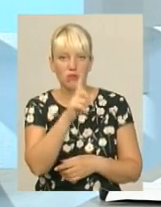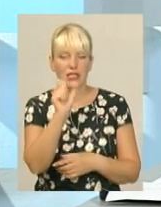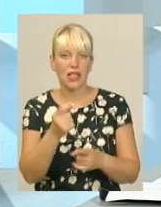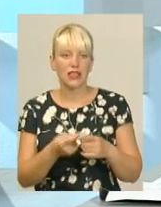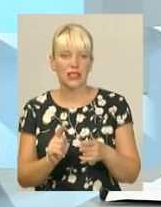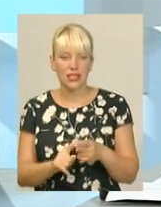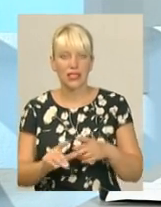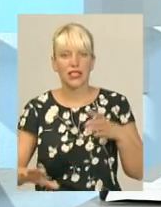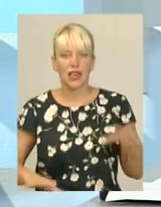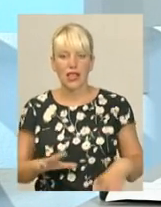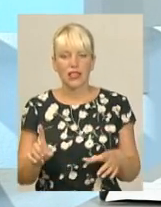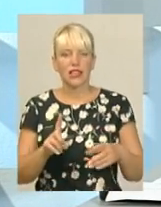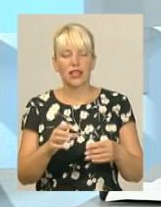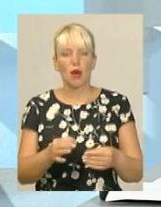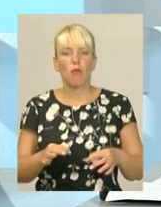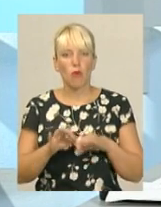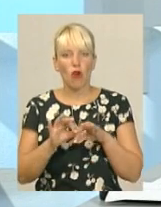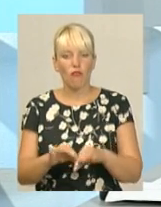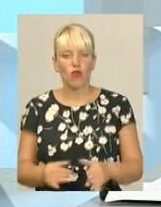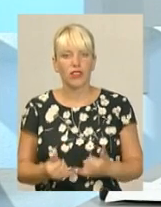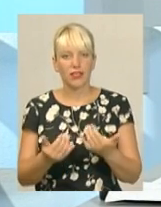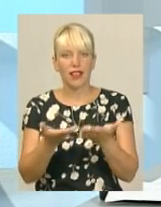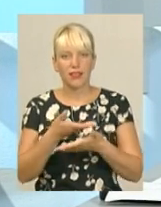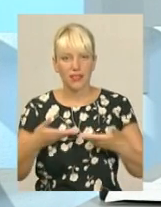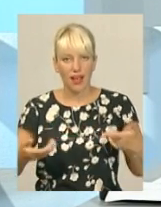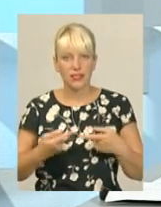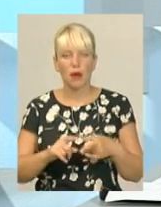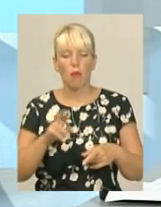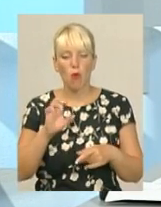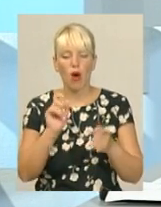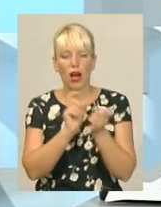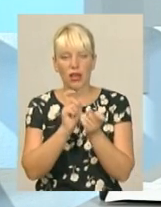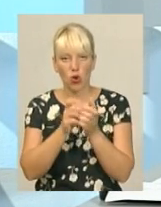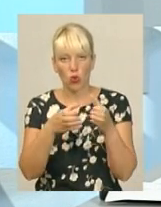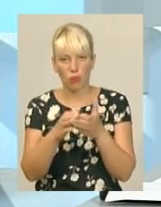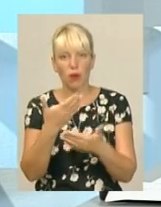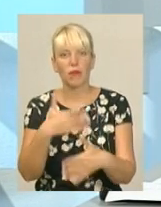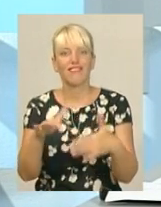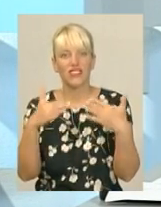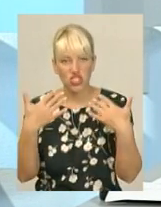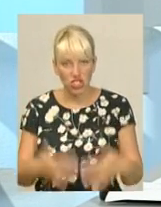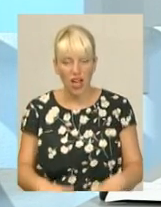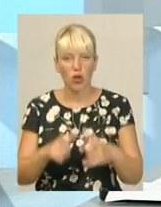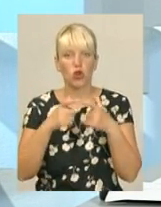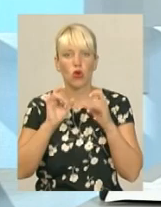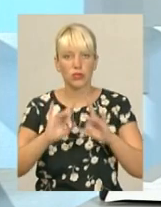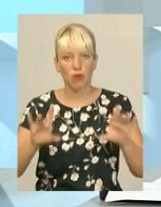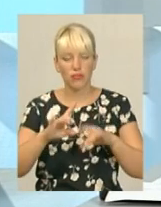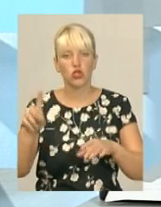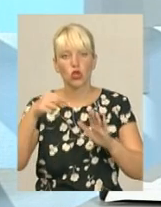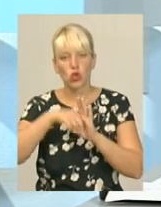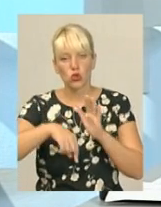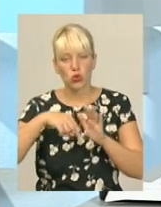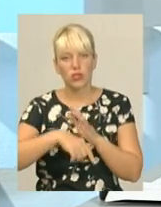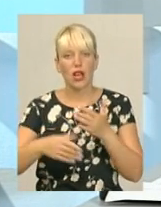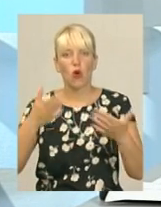які вони проводять для нас. Ну, от, по антиконфліктних групах ми розповіли. Що стосується комунікації,